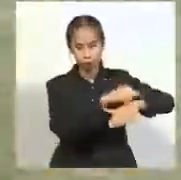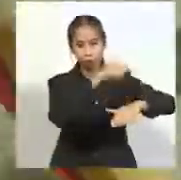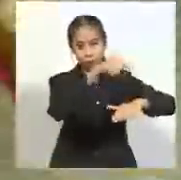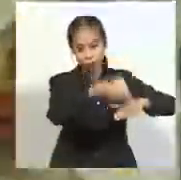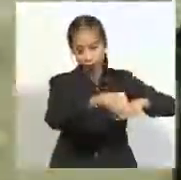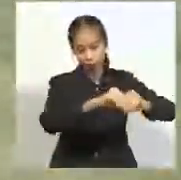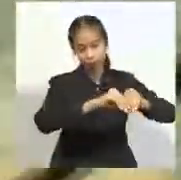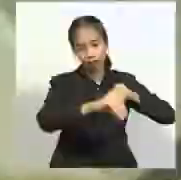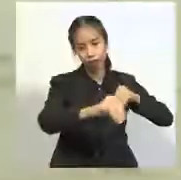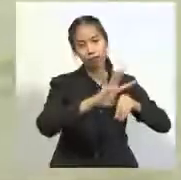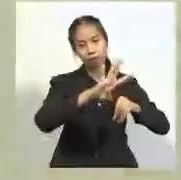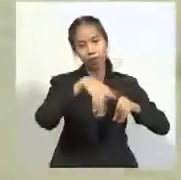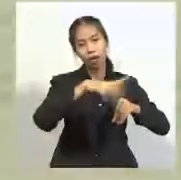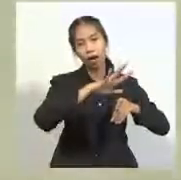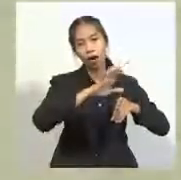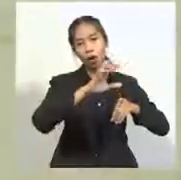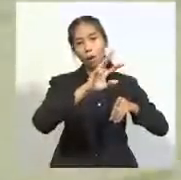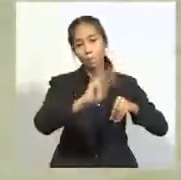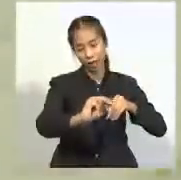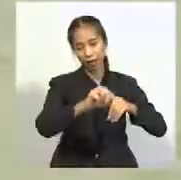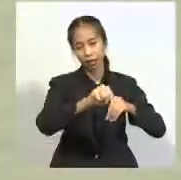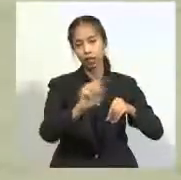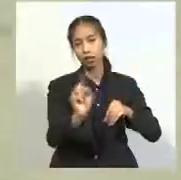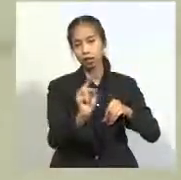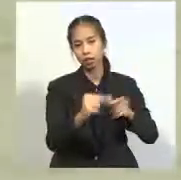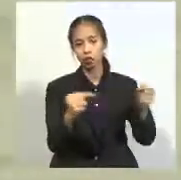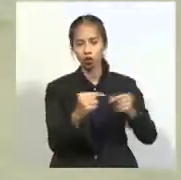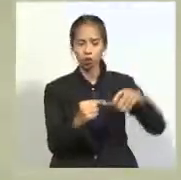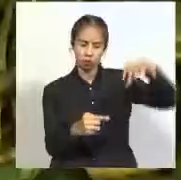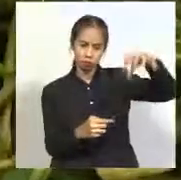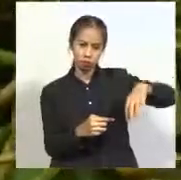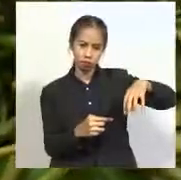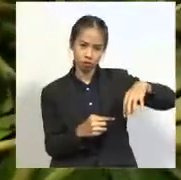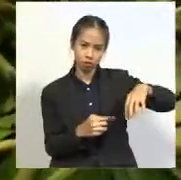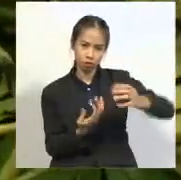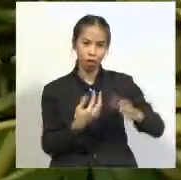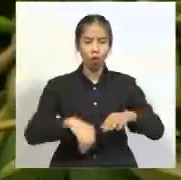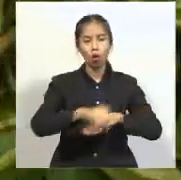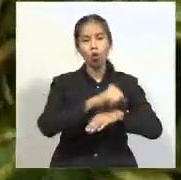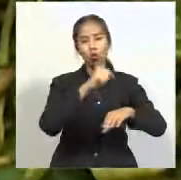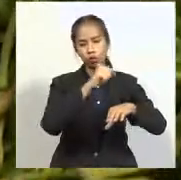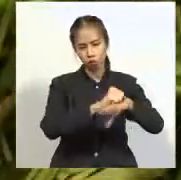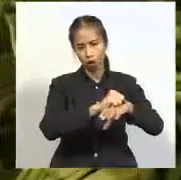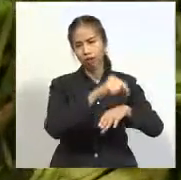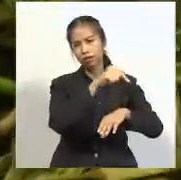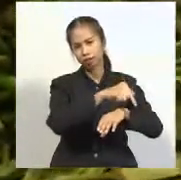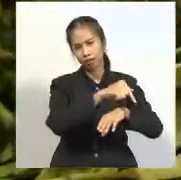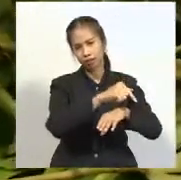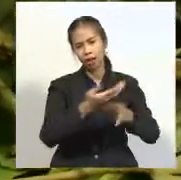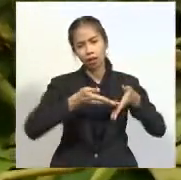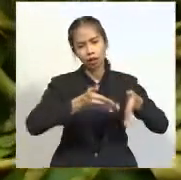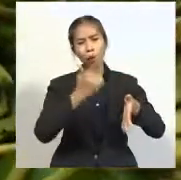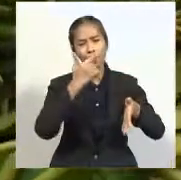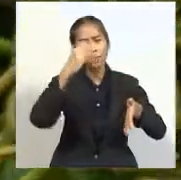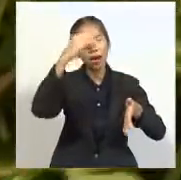ยะทาง 4,500 เมตรจุดสำคัญก็คือป้อมพระสุเมรสวนสันติชัยปราการซึ่งเป็นจุดที่สม